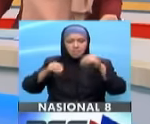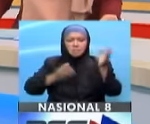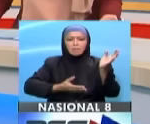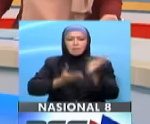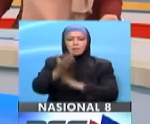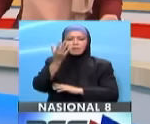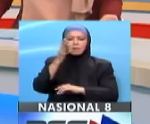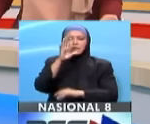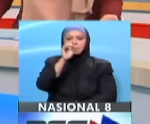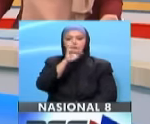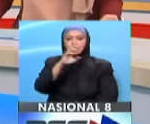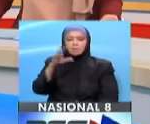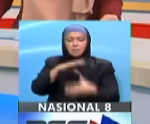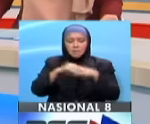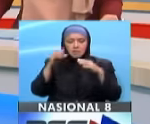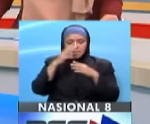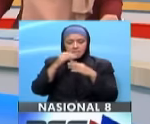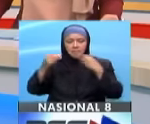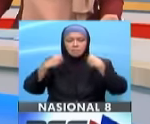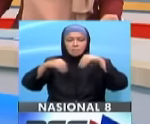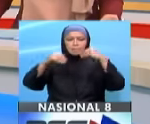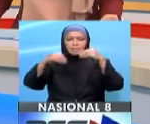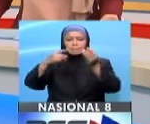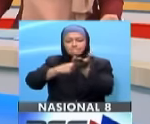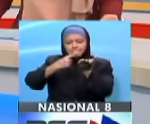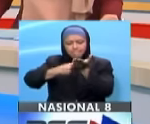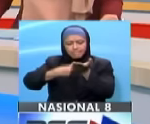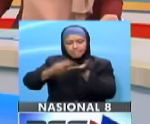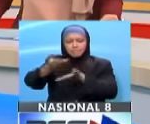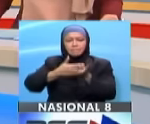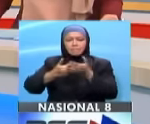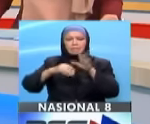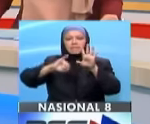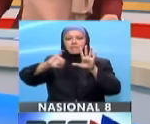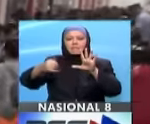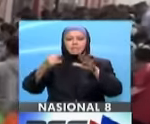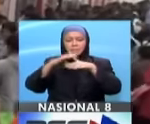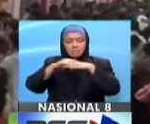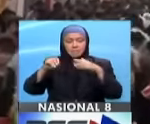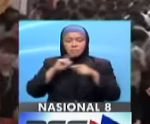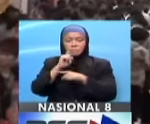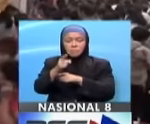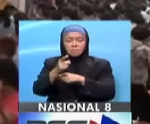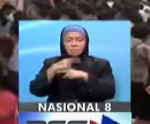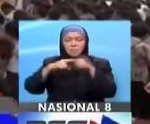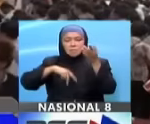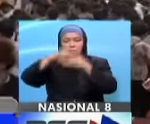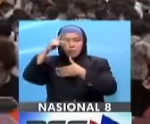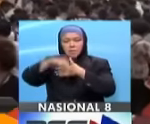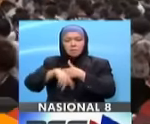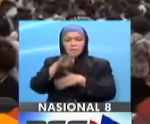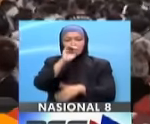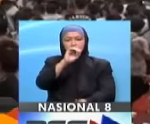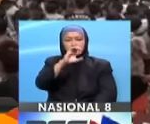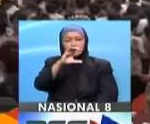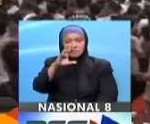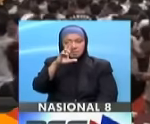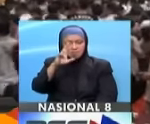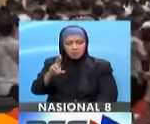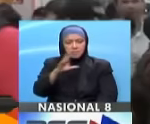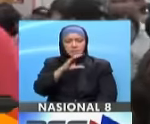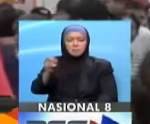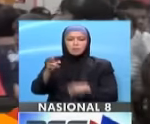dalam rundingan berjumlah RM5 juta. PKS tersebut merupakan peserta program entrepreneur ECER, inisiatif